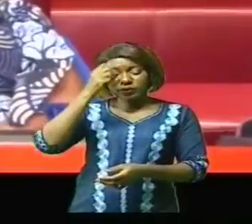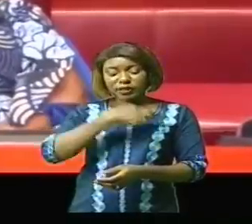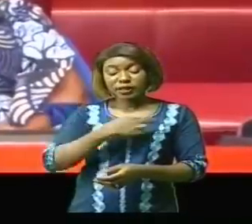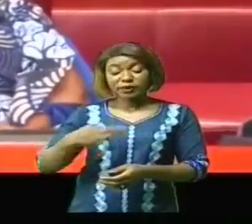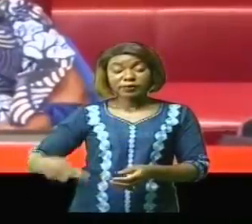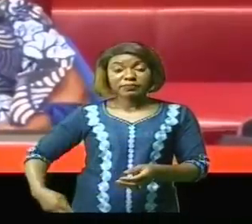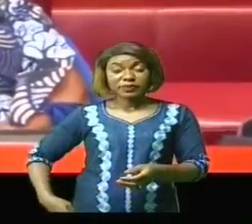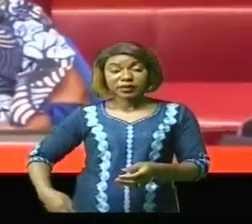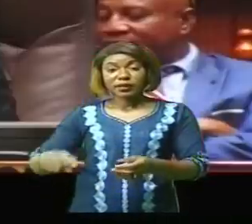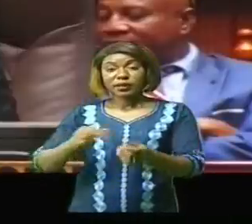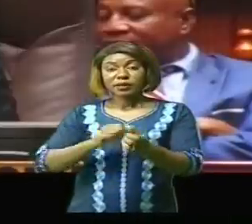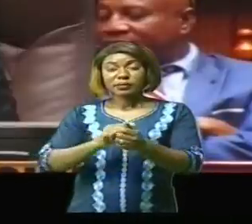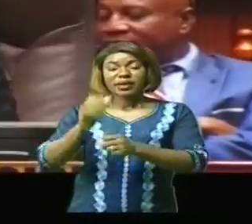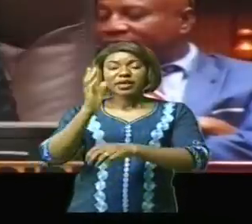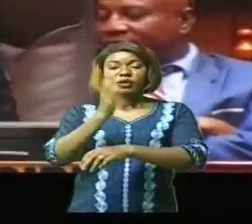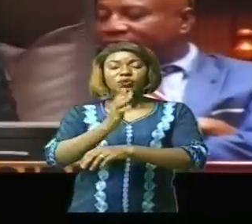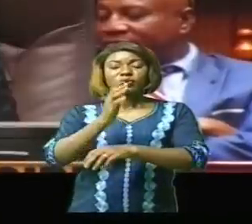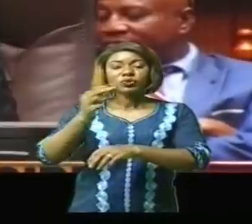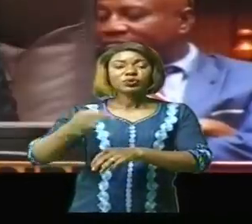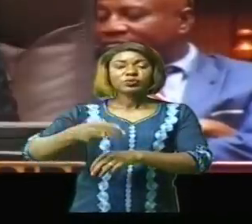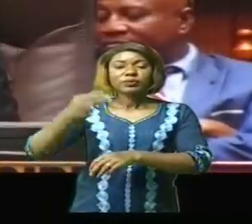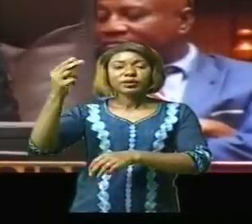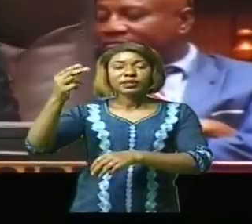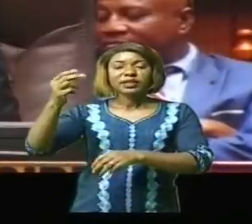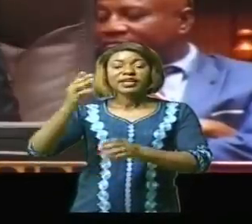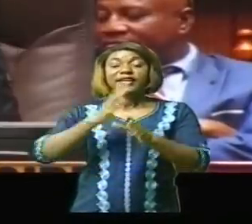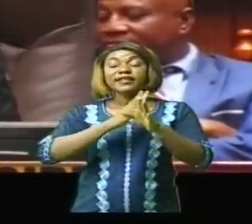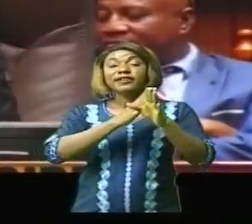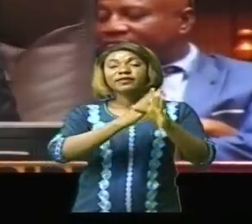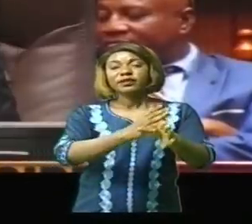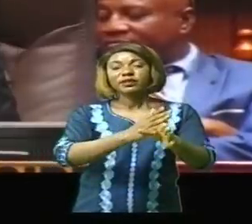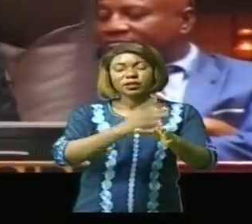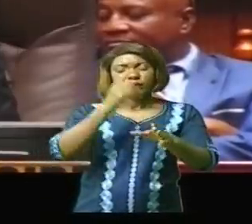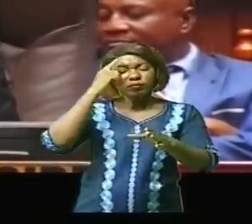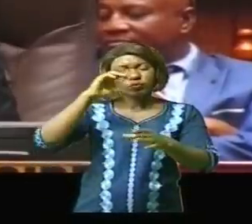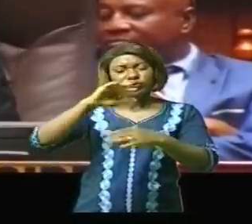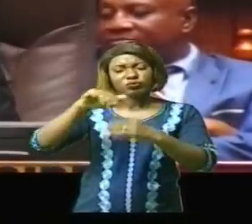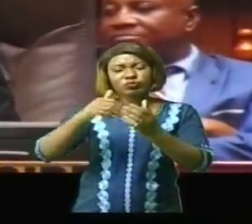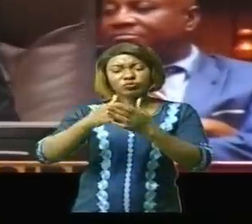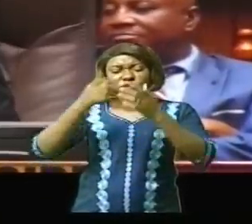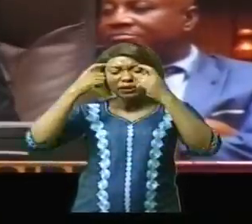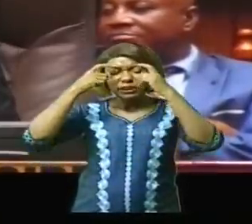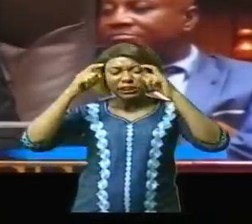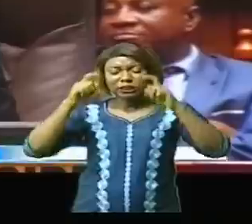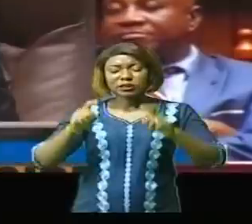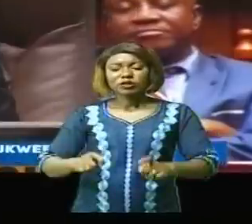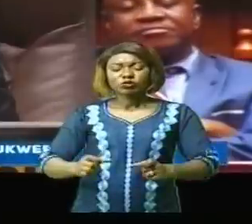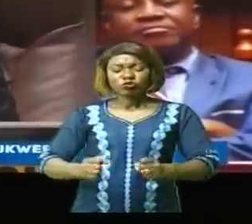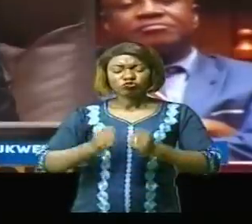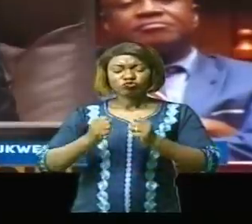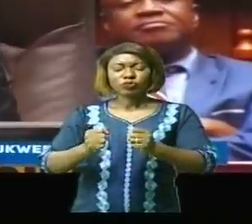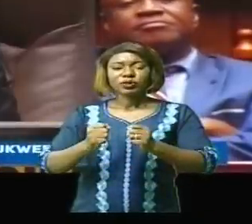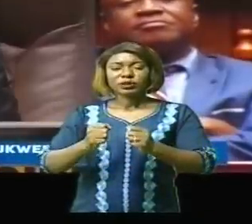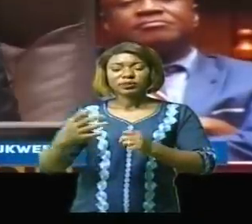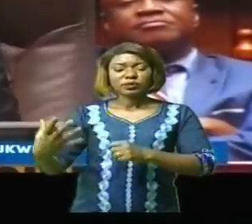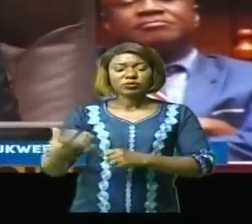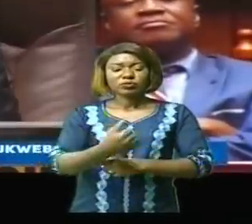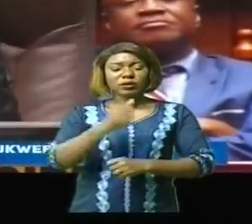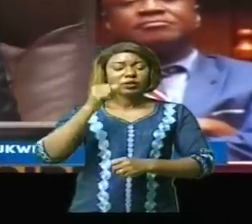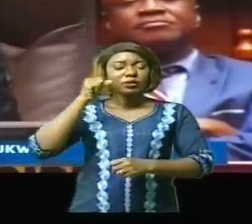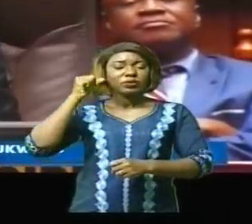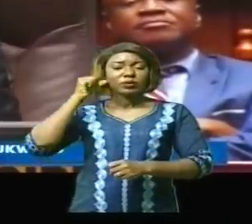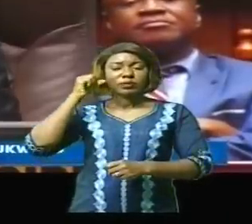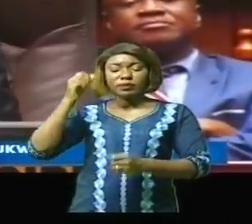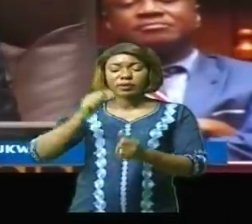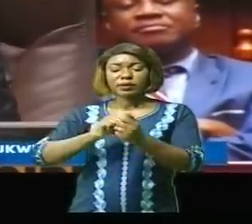République à travers le Conseil supérieur de la Défense pour toutes les décisions courageuses prises dans le cadre